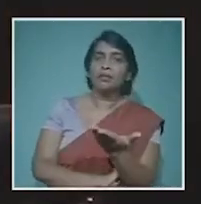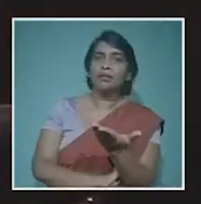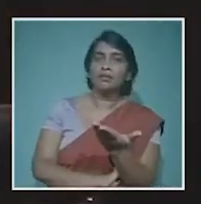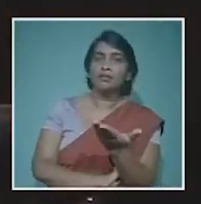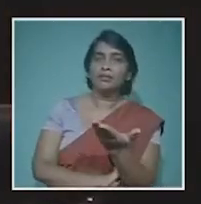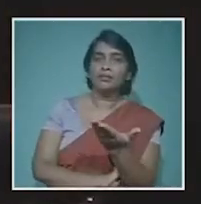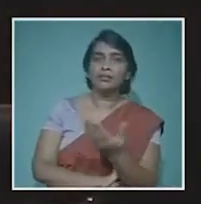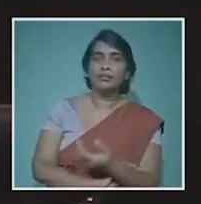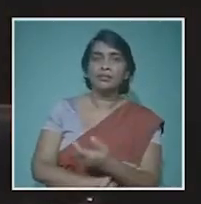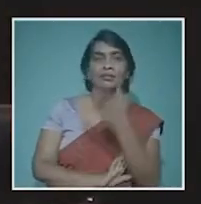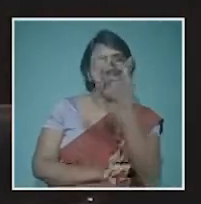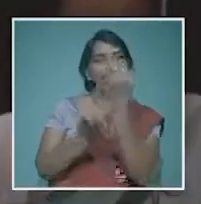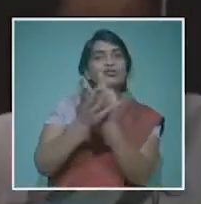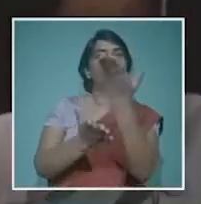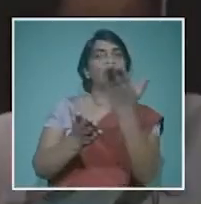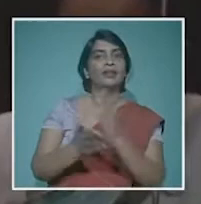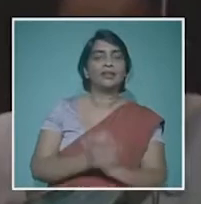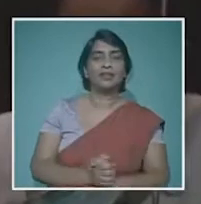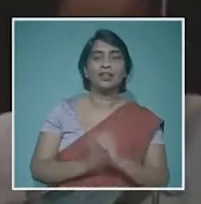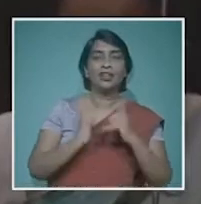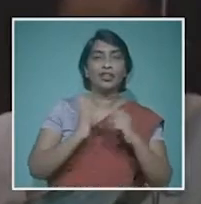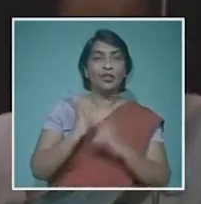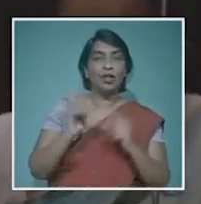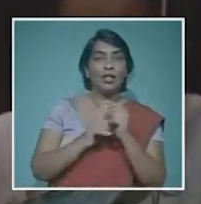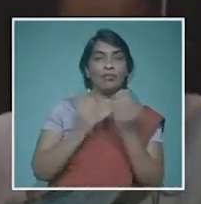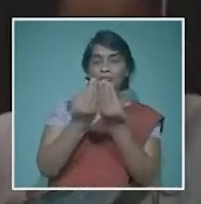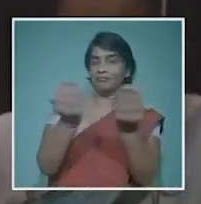ඉතින් ඔයා සතුටු වෙන්න එපා. ඔයත් පොහොට්ටේ එක්සත් ජාතික පක්ෂයේ මන්ත්‍රීතුමා වට